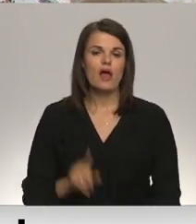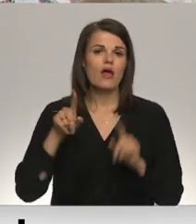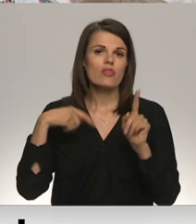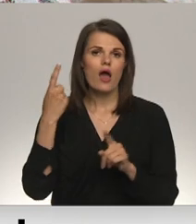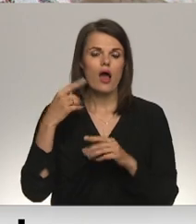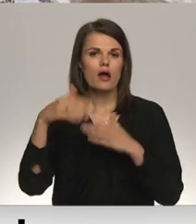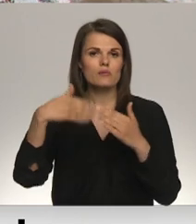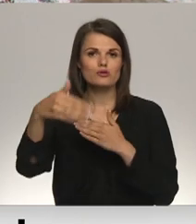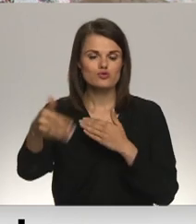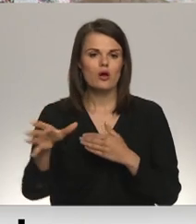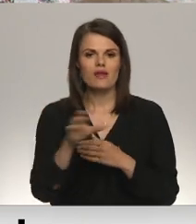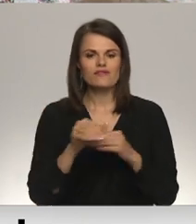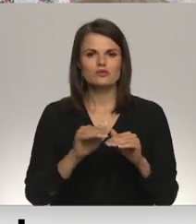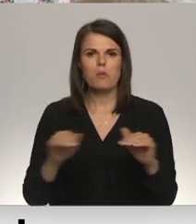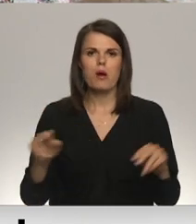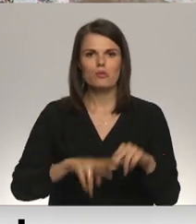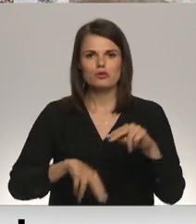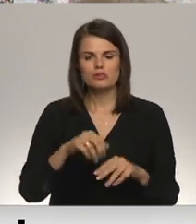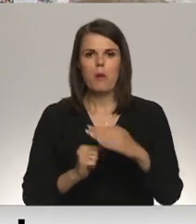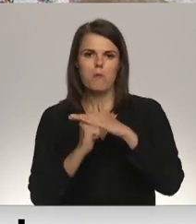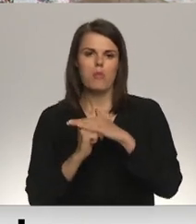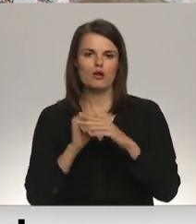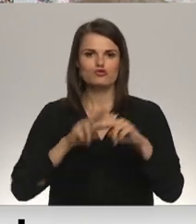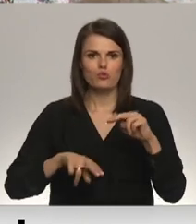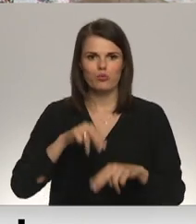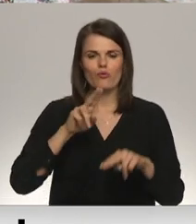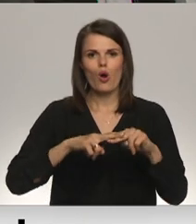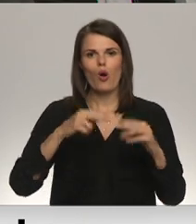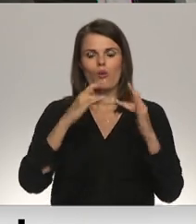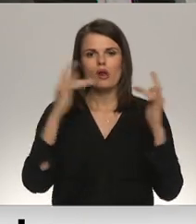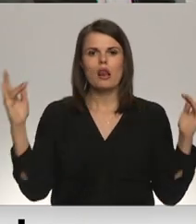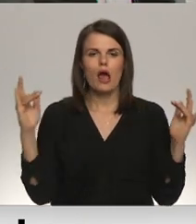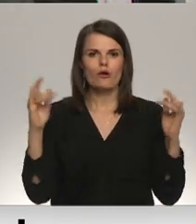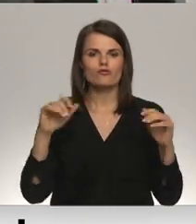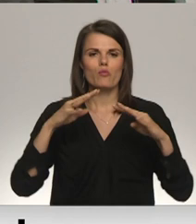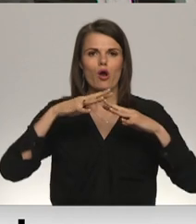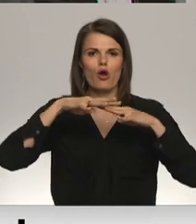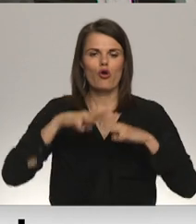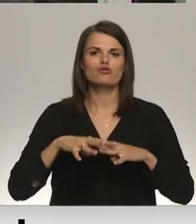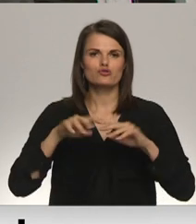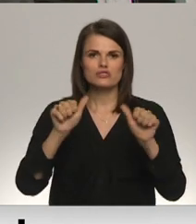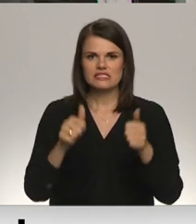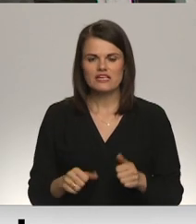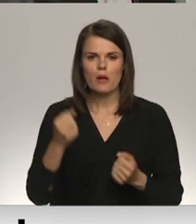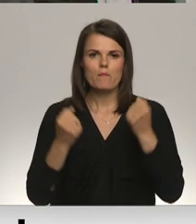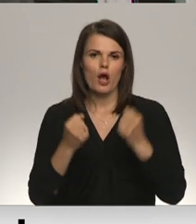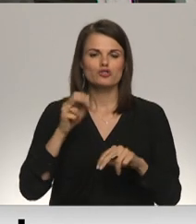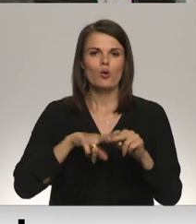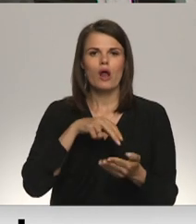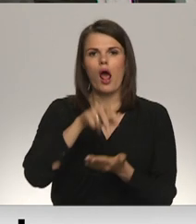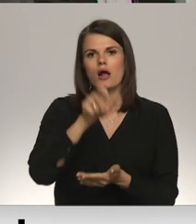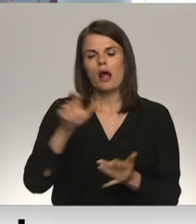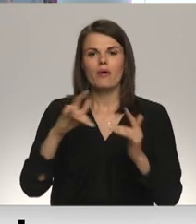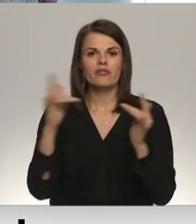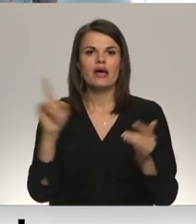Nākamie soļi – visu pamatu izbūve, balstu būve un laiduma konstrukciju izveide. Lai gan automašīnām un kājām gājējiem tilts